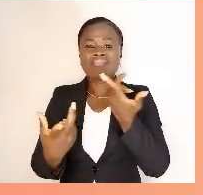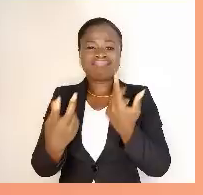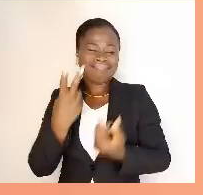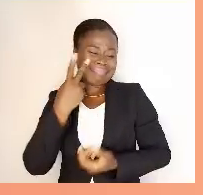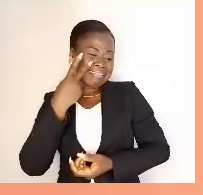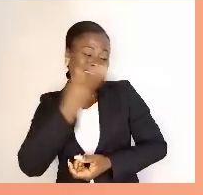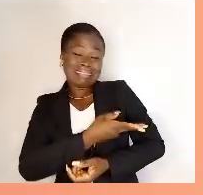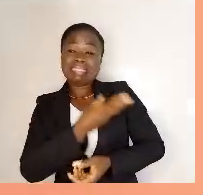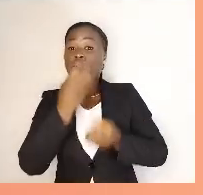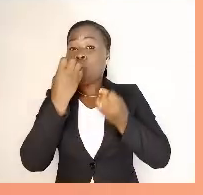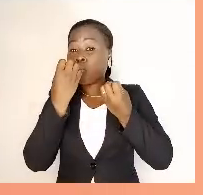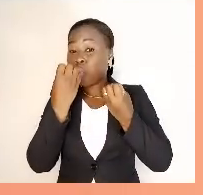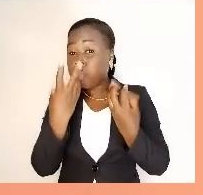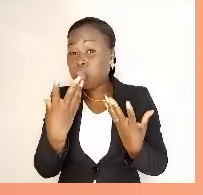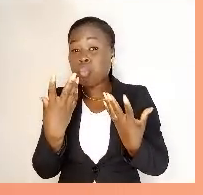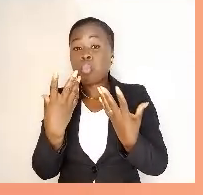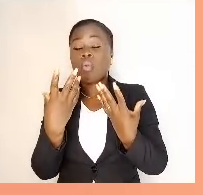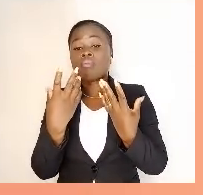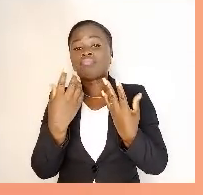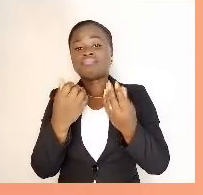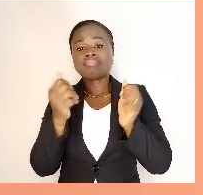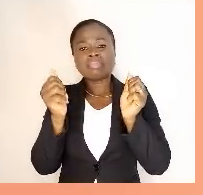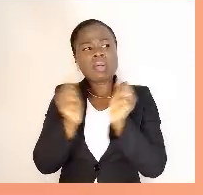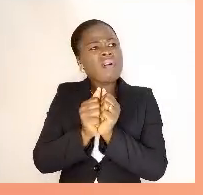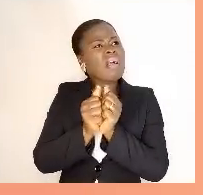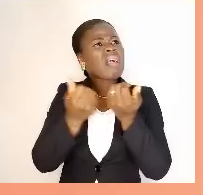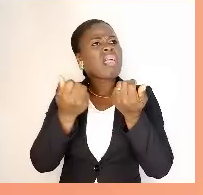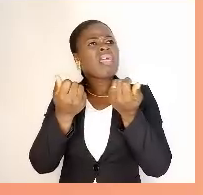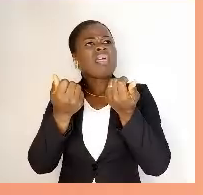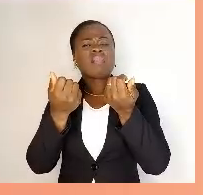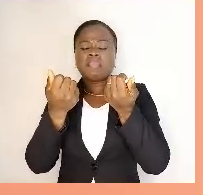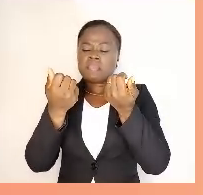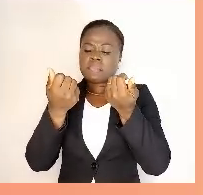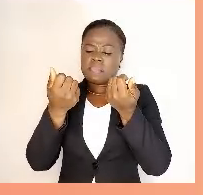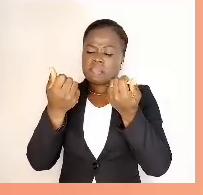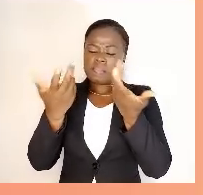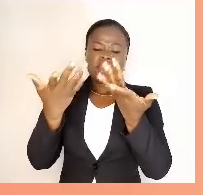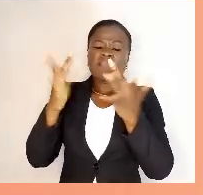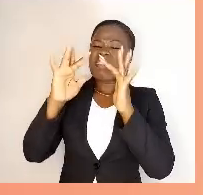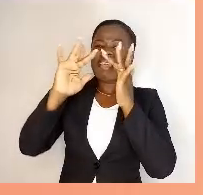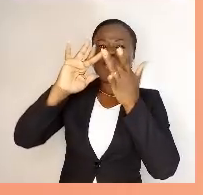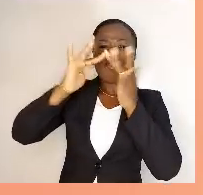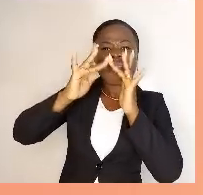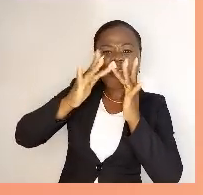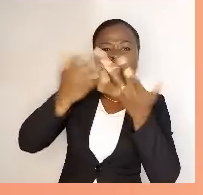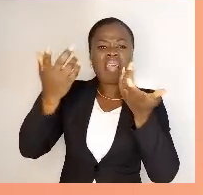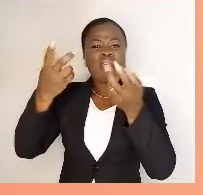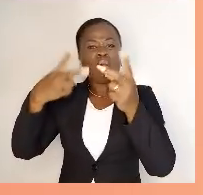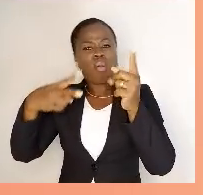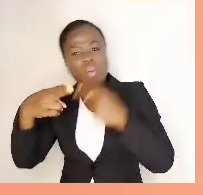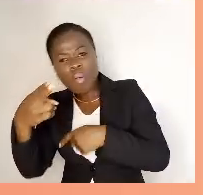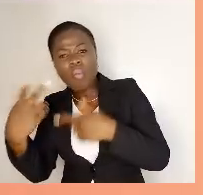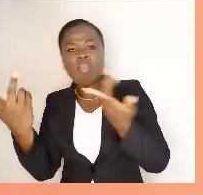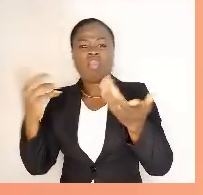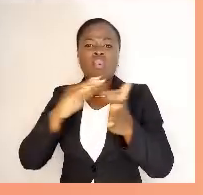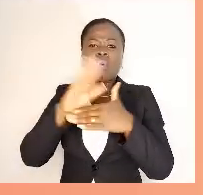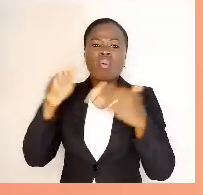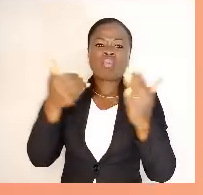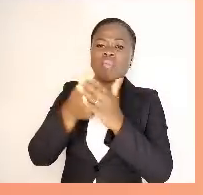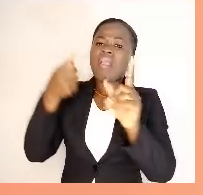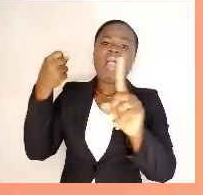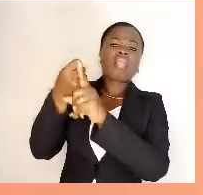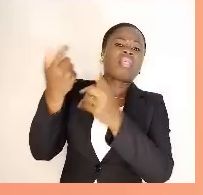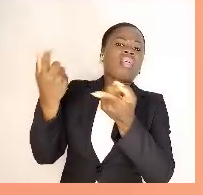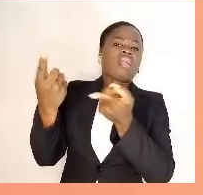nous avons assisté et leur coïncidence avec une cyberattaque contre les sites stratégiques du